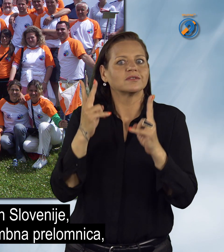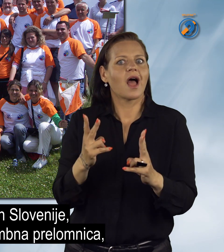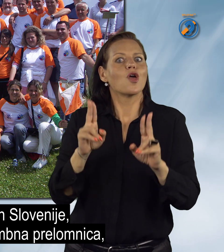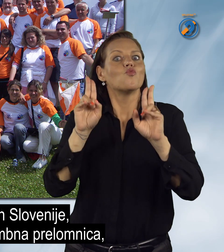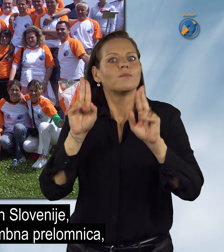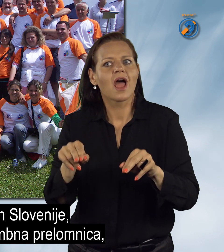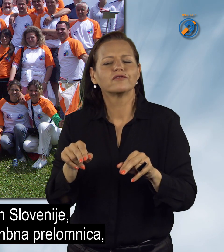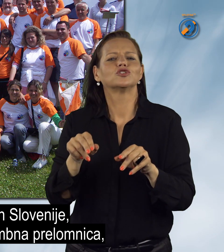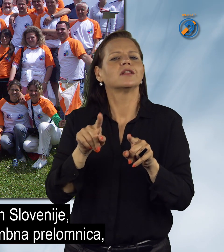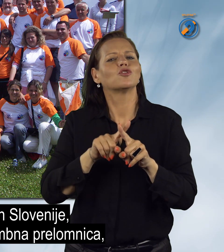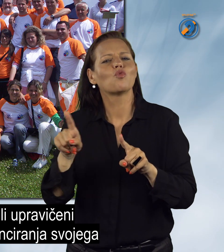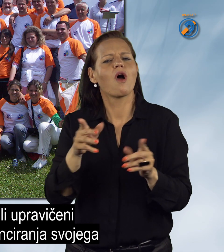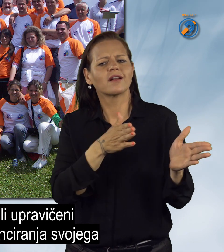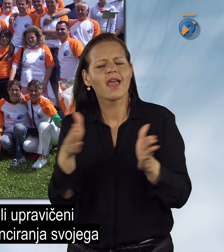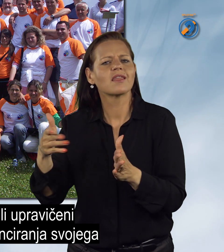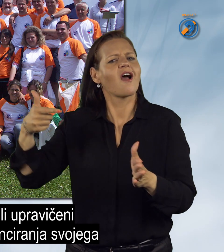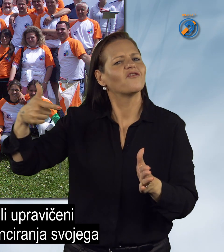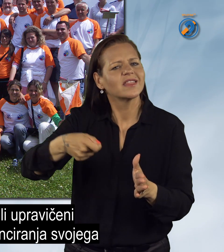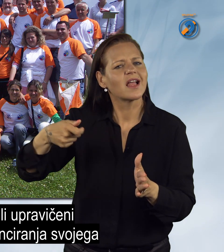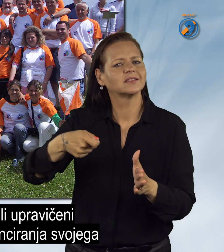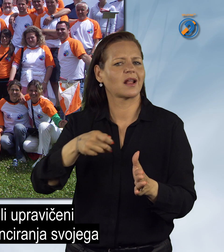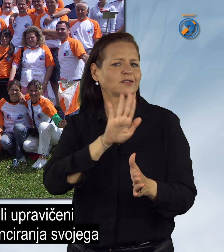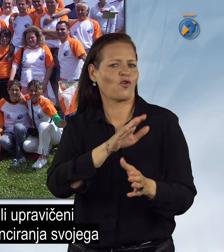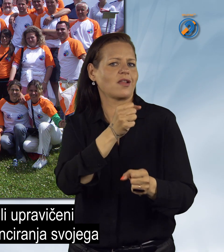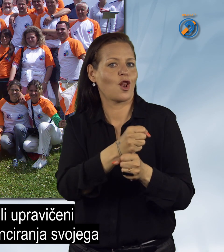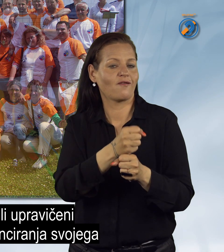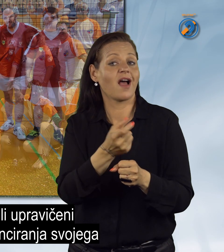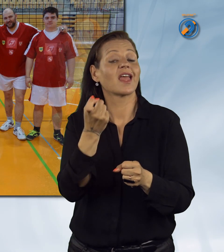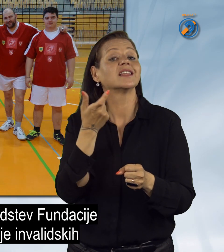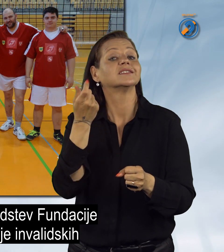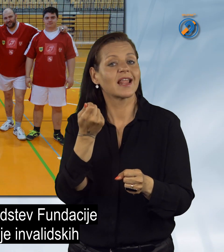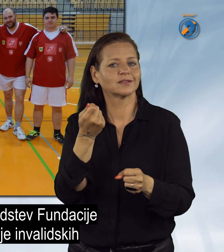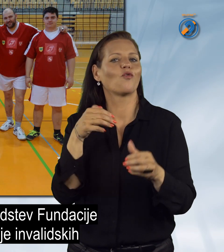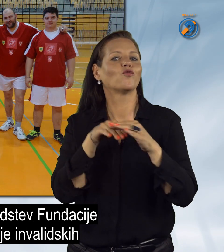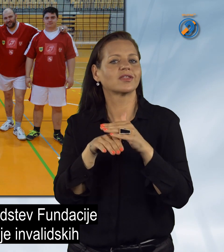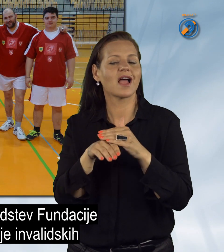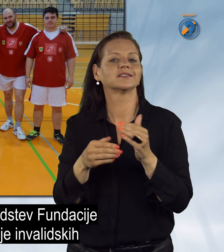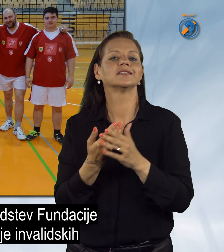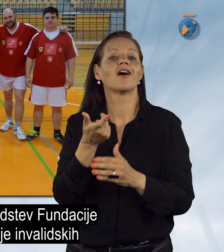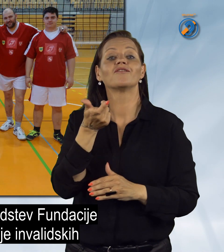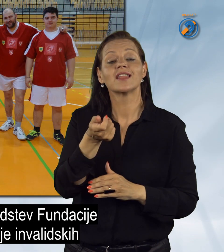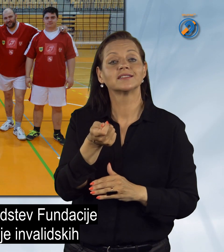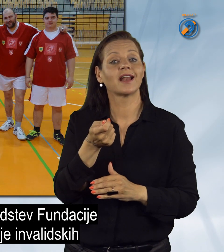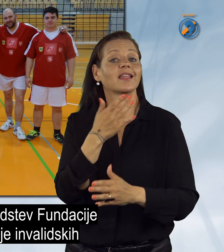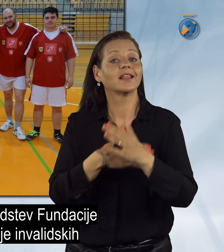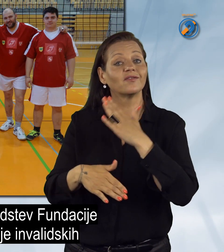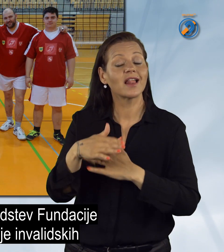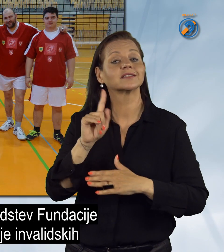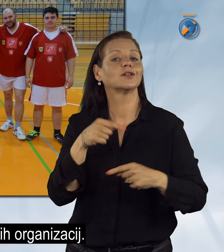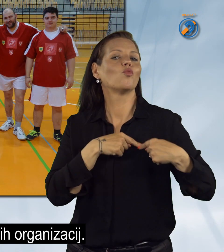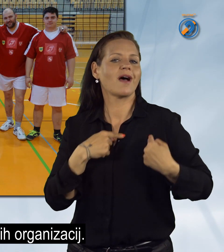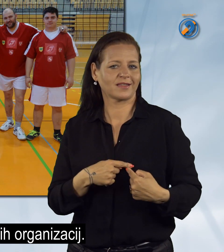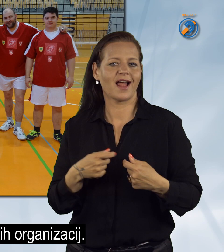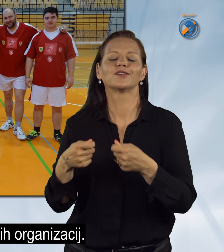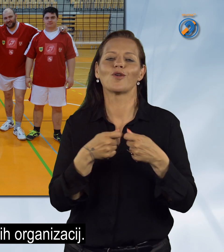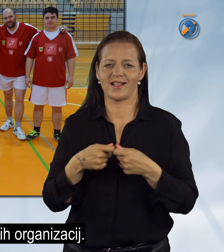so postali upravičeni do rednega financiranja svojega delovanja iz sredstev Fundacije za financiranje